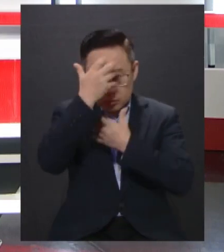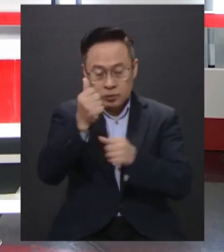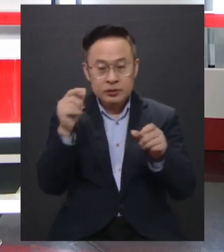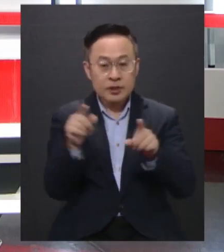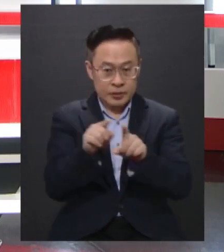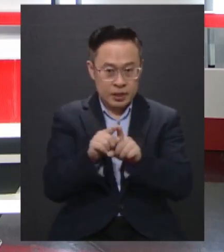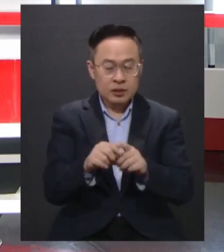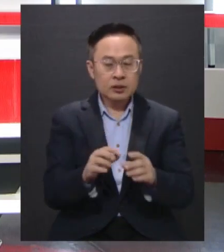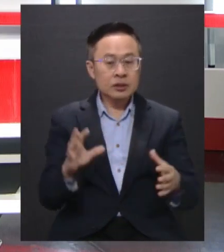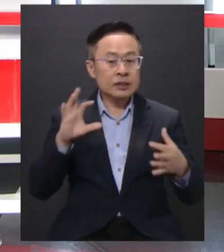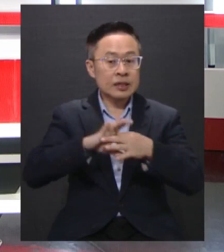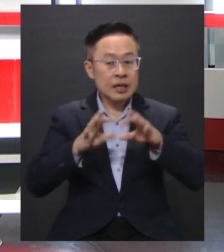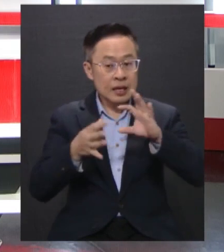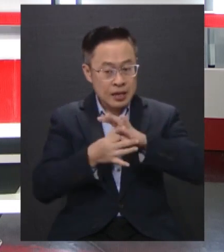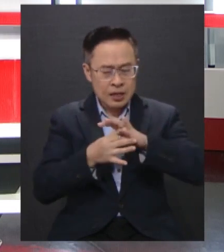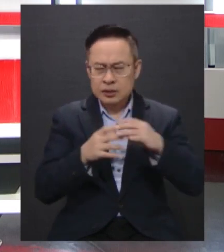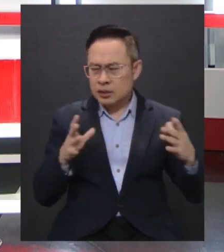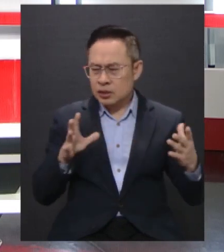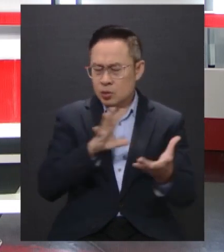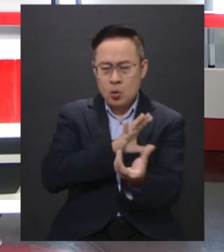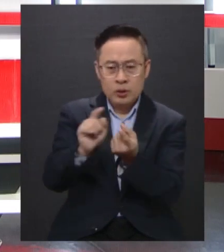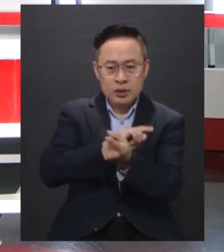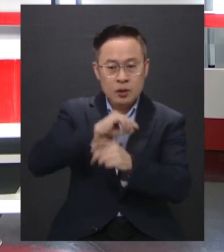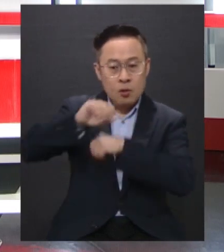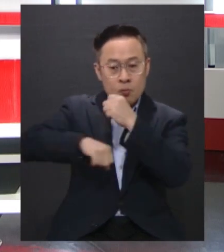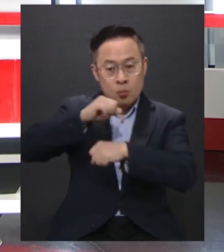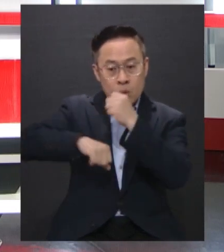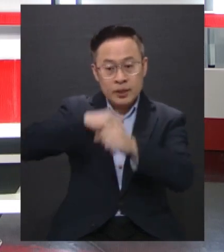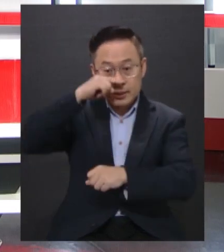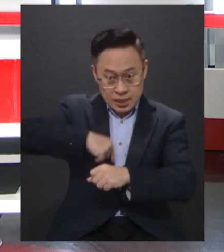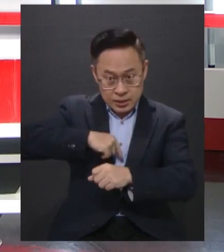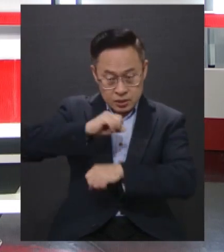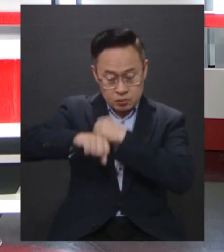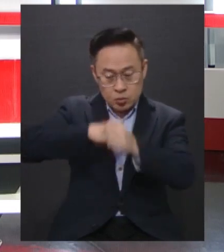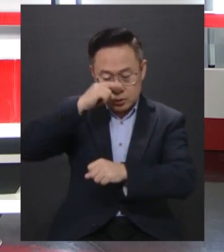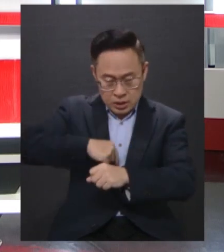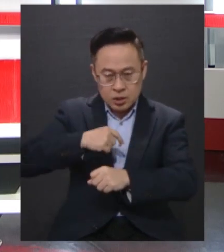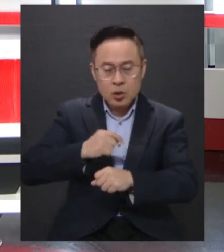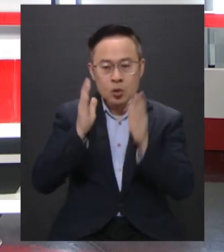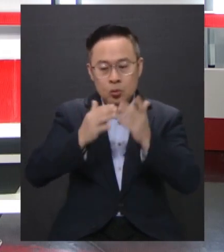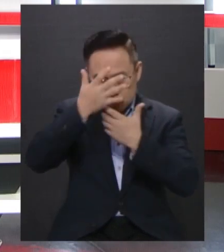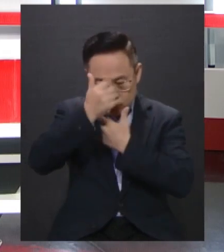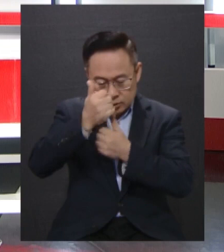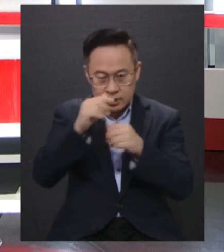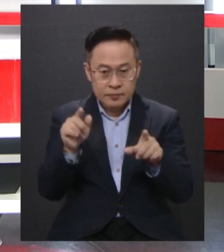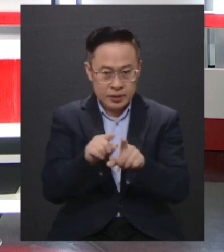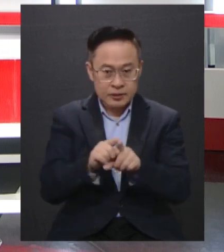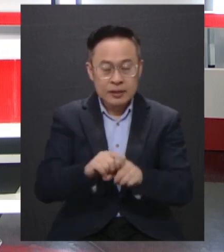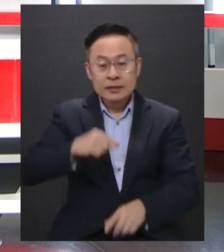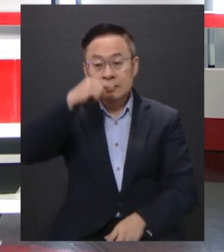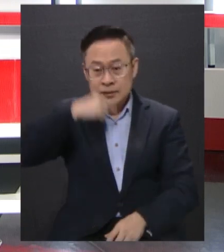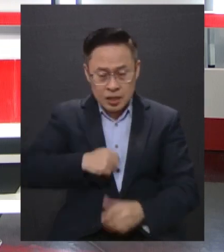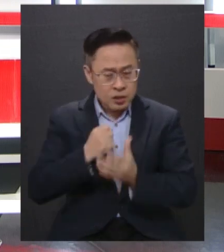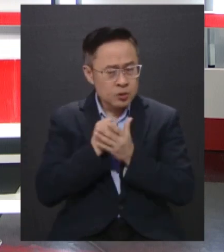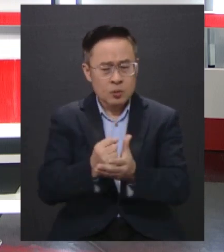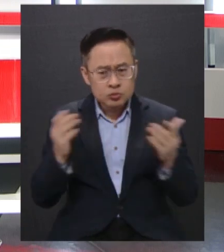มานานละเรื่องของศิลปะวัฒนธรรมมวยไทยนะคะมันมีความสวยงามแล้วก็ความแข็งแกร่งหลายอย่างซึ่งไทยของเราเองก็พยายามที่